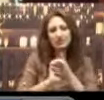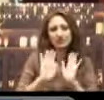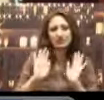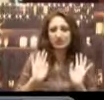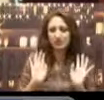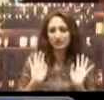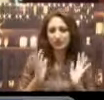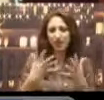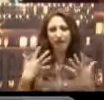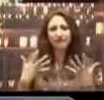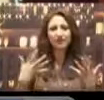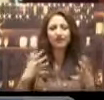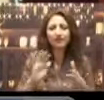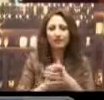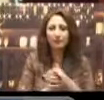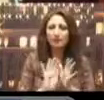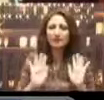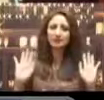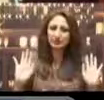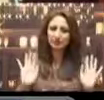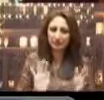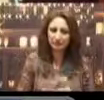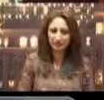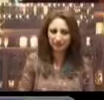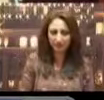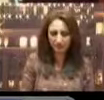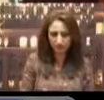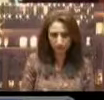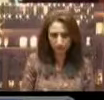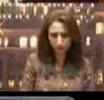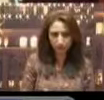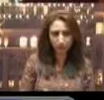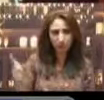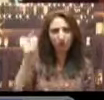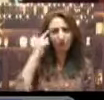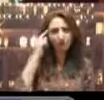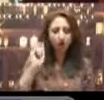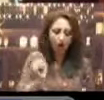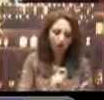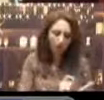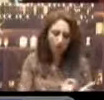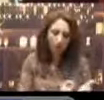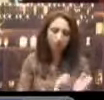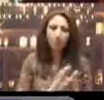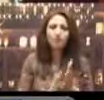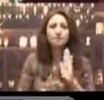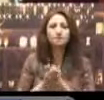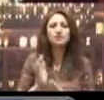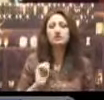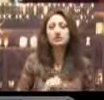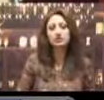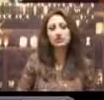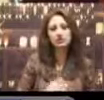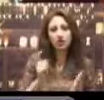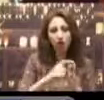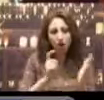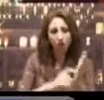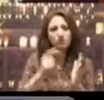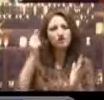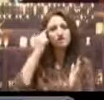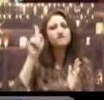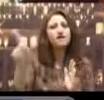يعني. ده فورمه قانونيه مش انا اللي كتبتها يعني، هم حاولوا يعني ناس قاعدين معانا وحاولوا يفسروا كلامنا ده قانونيا عشان خاطر يبقى واضح